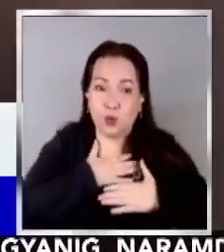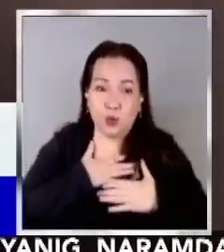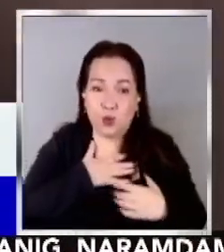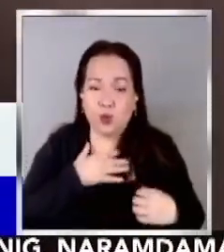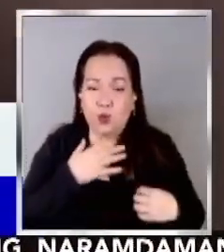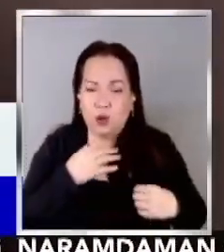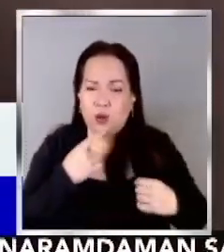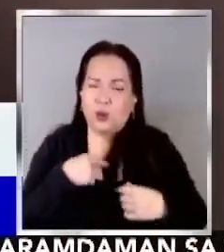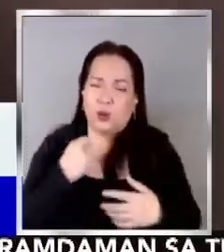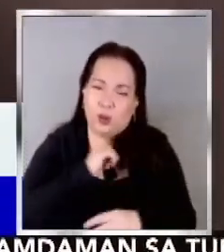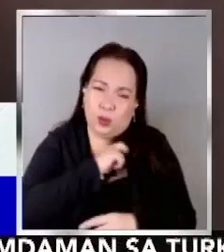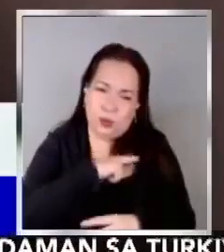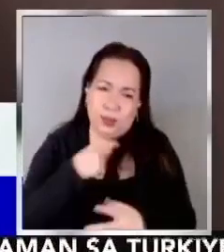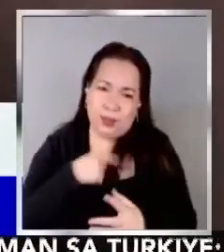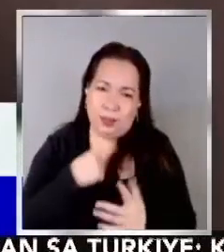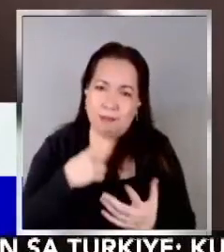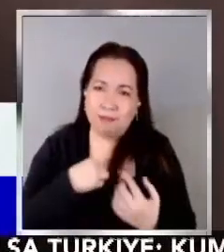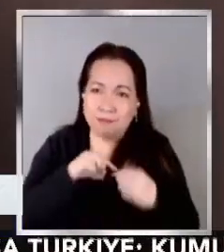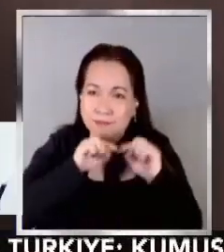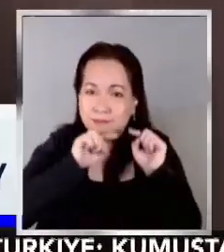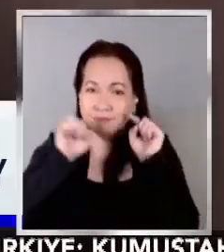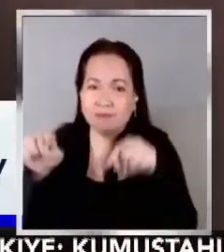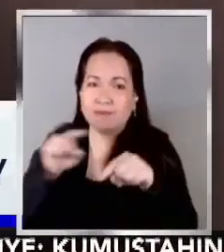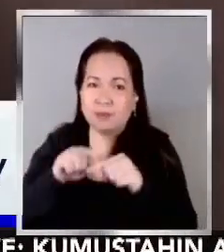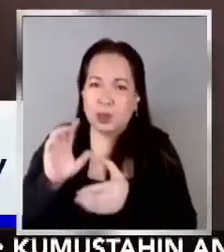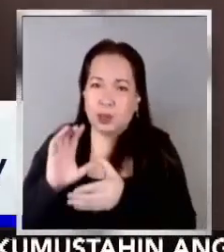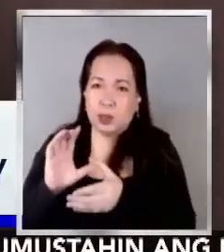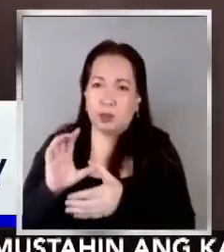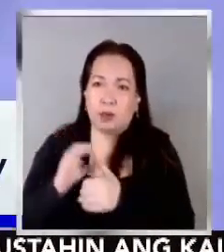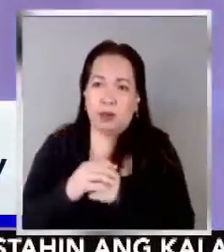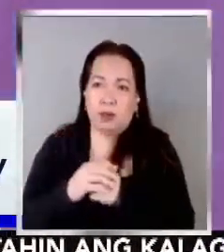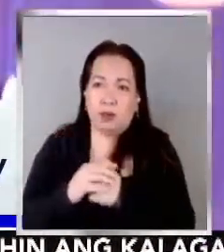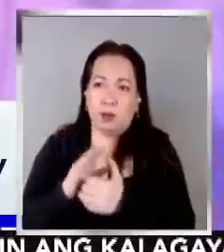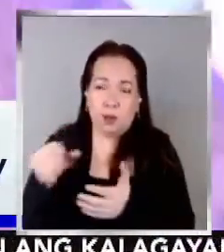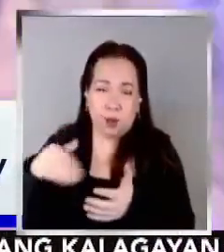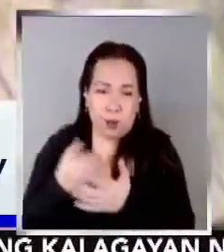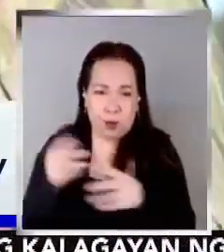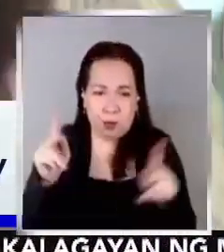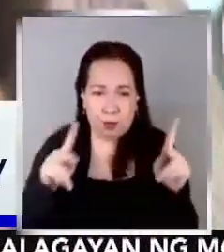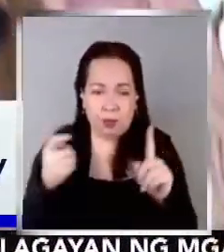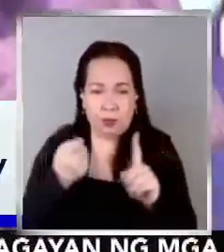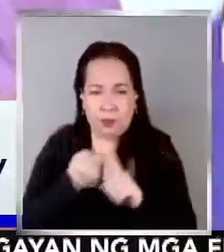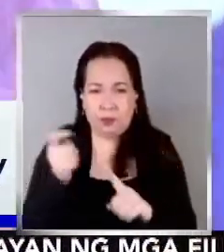pagtanggap ng Zamboanga sa buong cast ng Voltes 5.